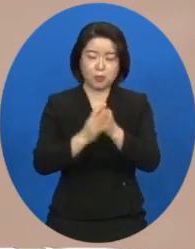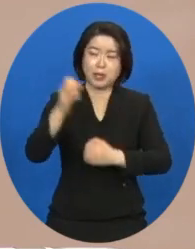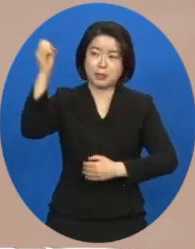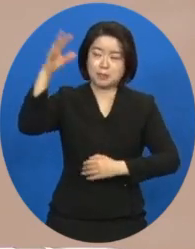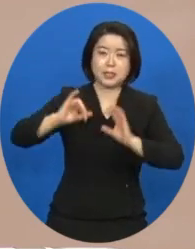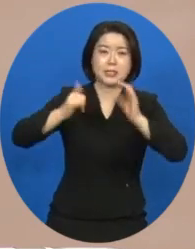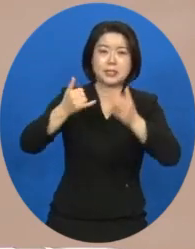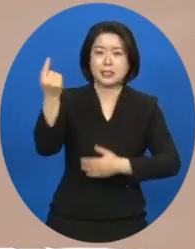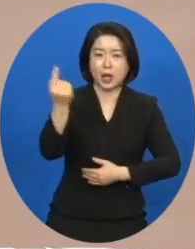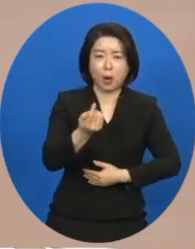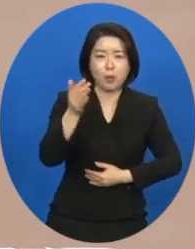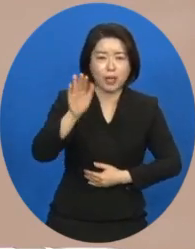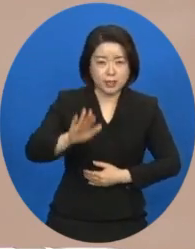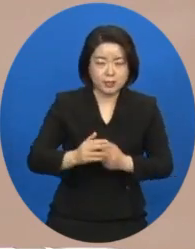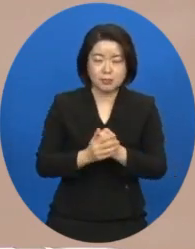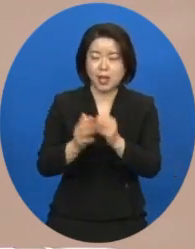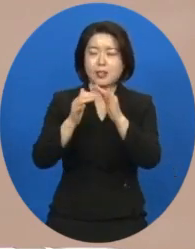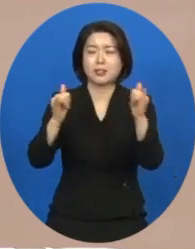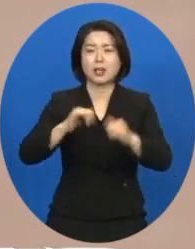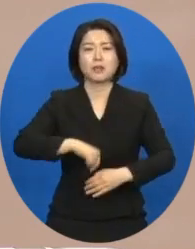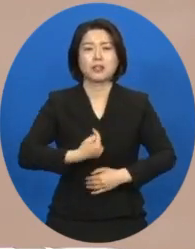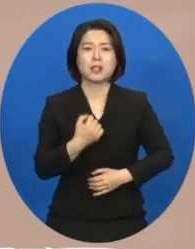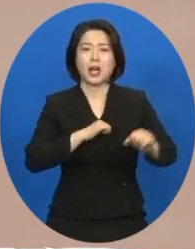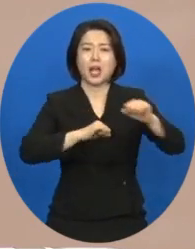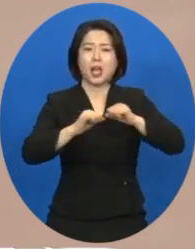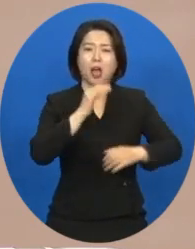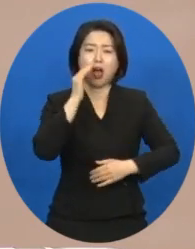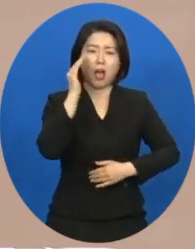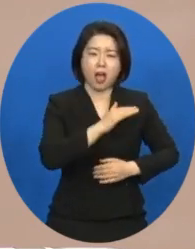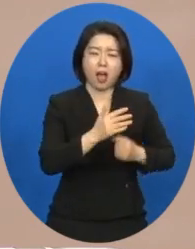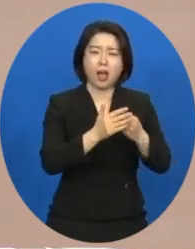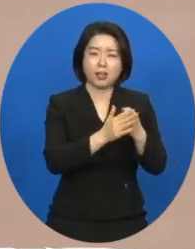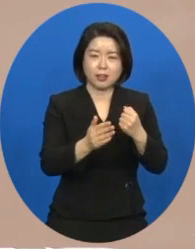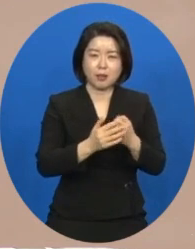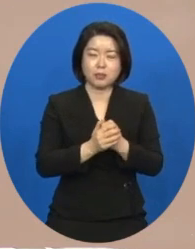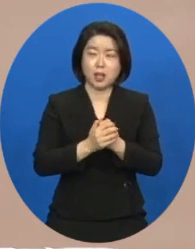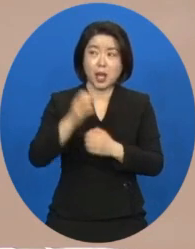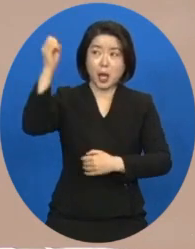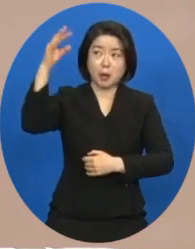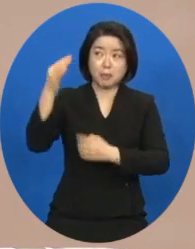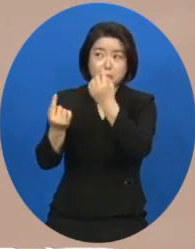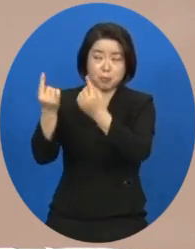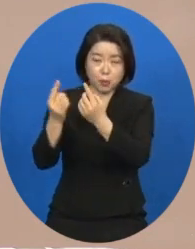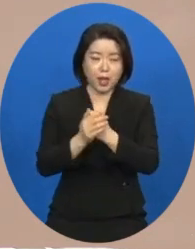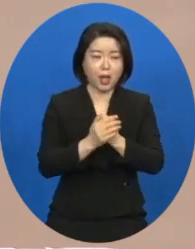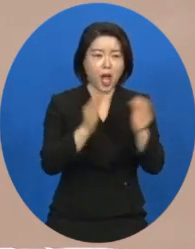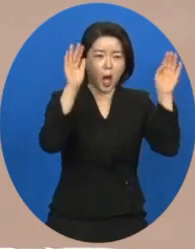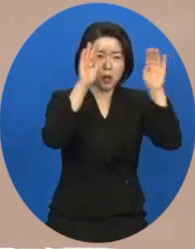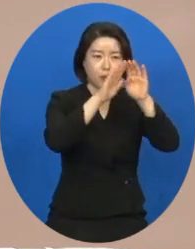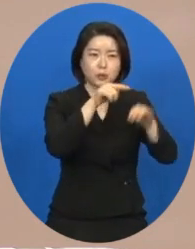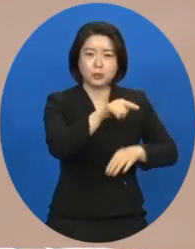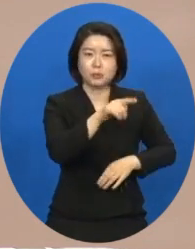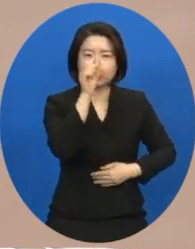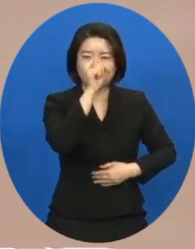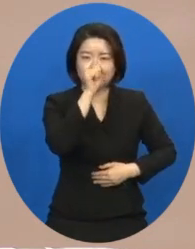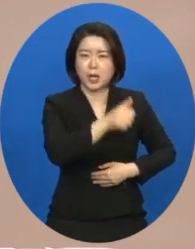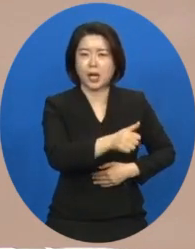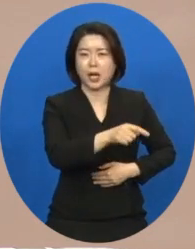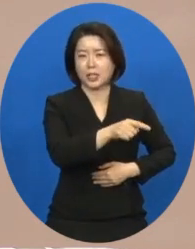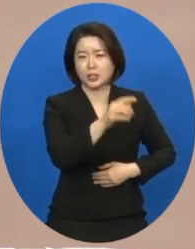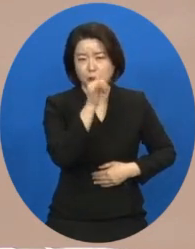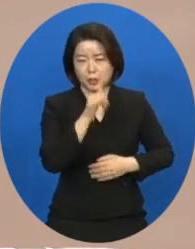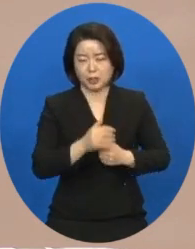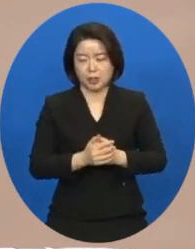들어왔지만 사람들이 자기들의 행위가 악함으로 빛보다 어둠을 더 좋아하였다. 악한 일을